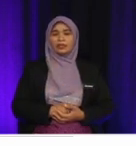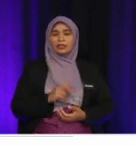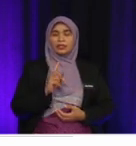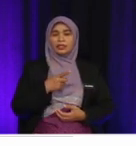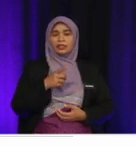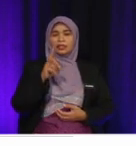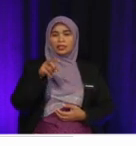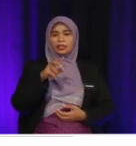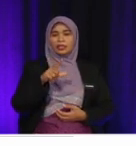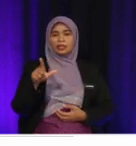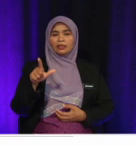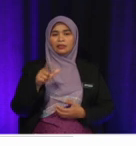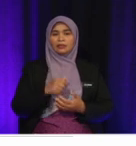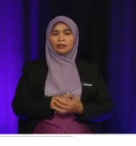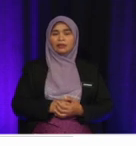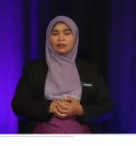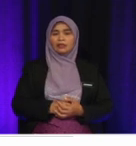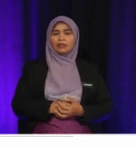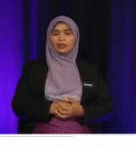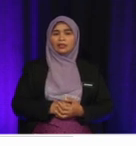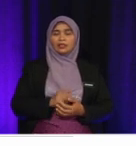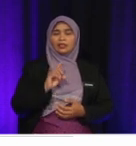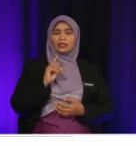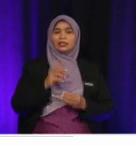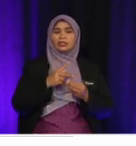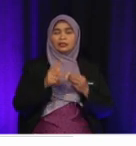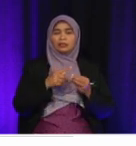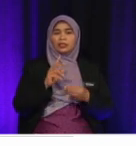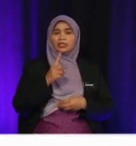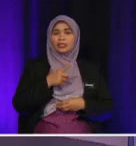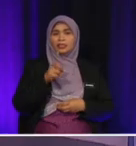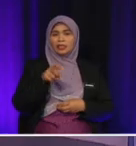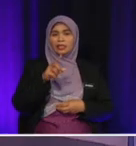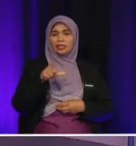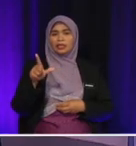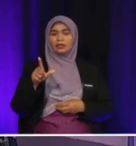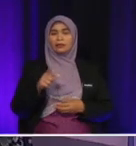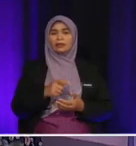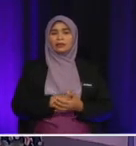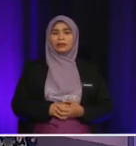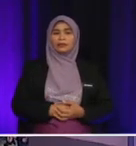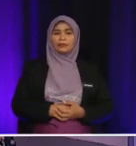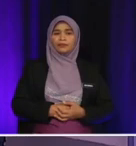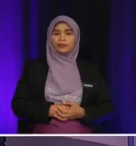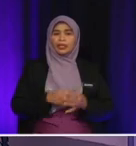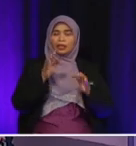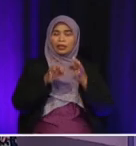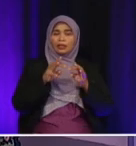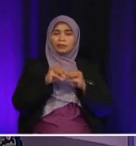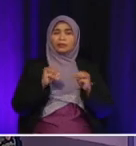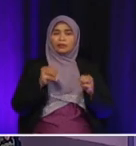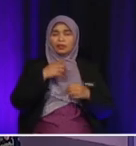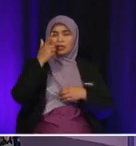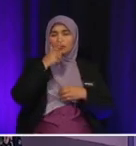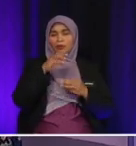kita hendaklah kesimpulannya Kita hendaklah ya kita buat rumusan kalau murid-murid tak nak guna